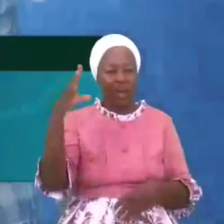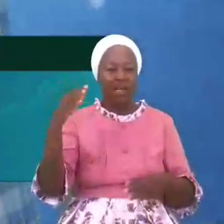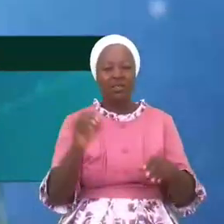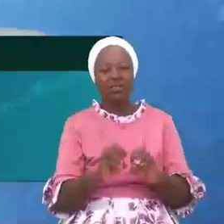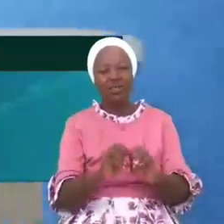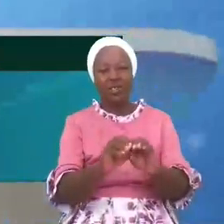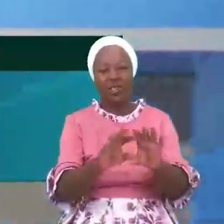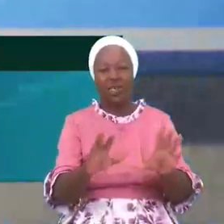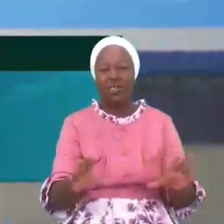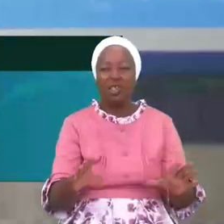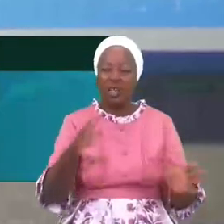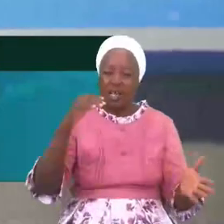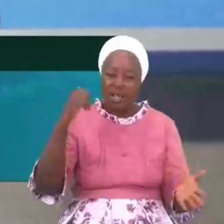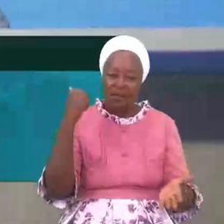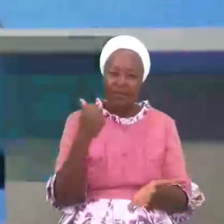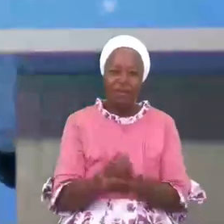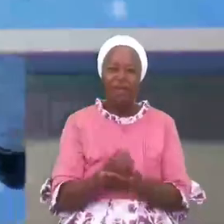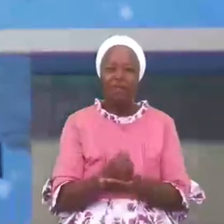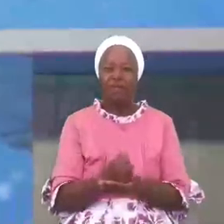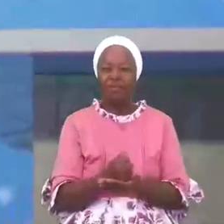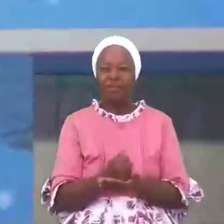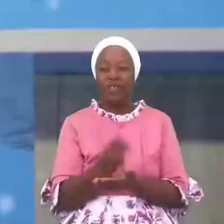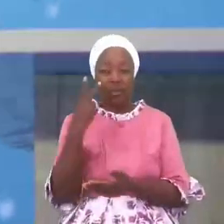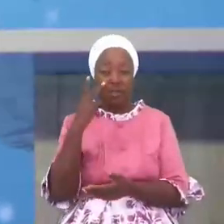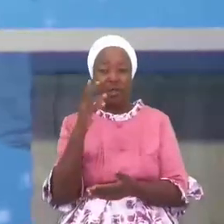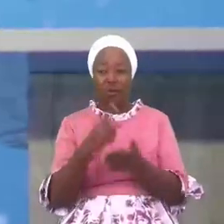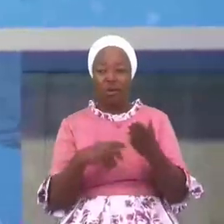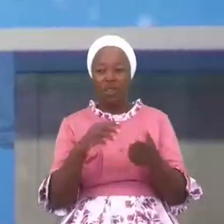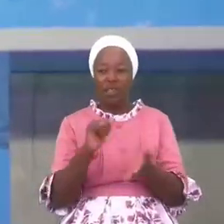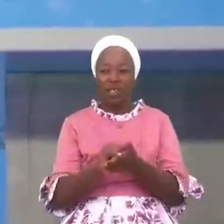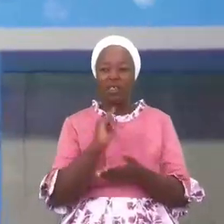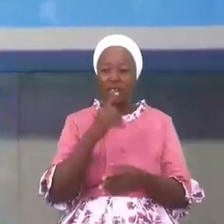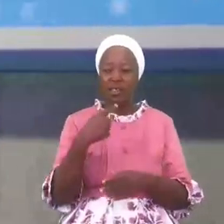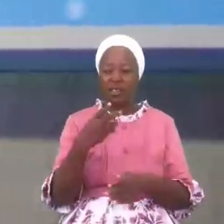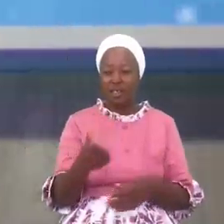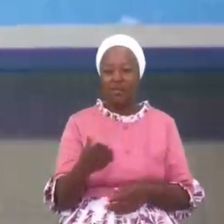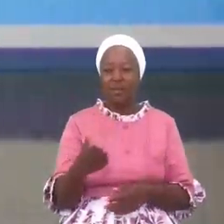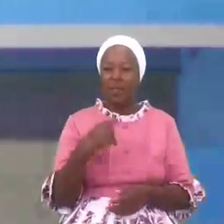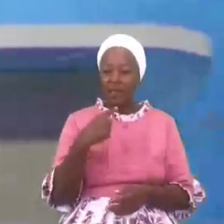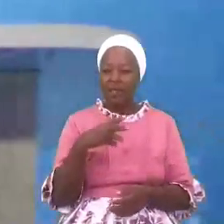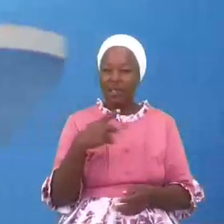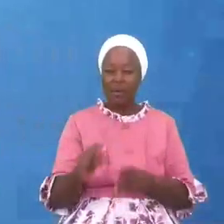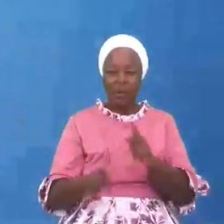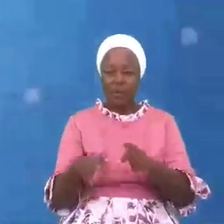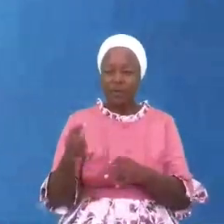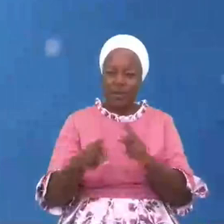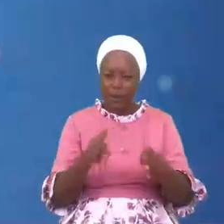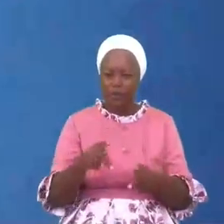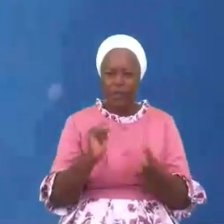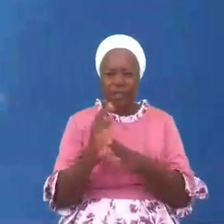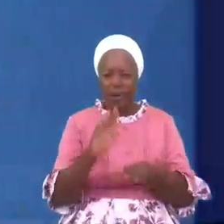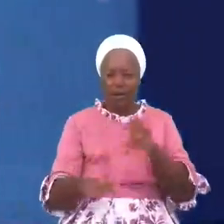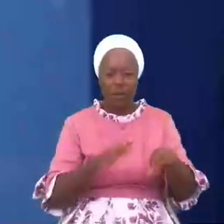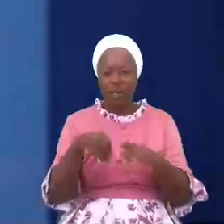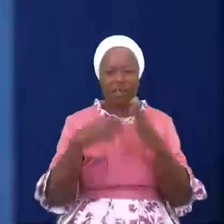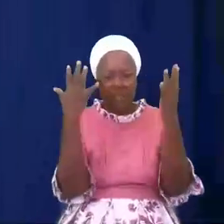l'ombre de la mort, une lumière a resplendi. Amen. Voici ce qu'Ésaïe dit ici. Il dit, le peuple qui